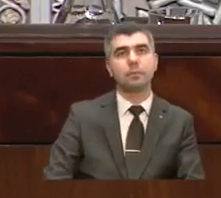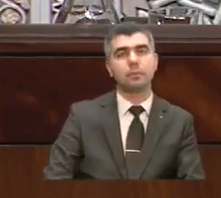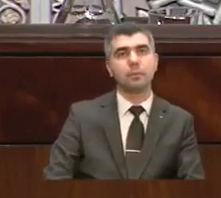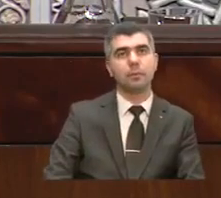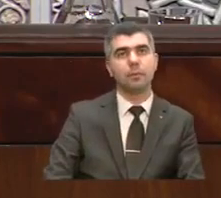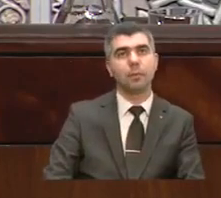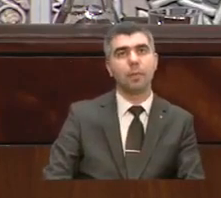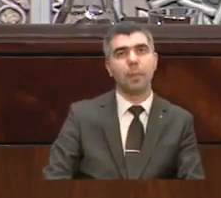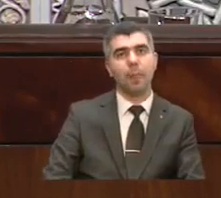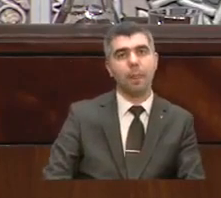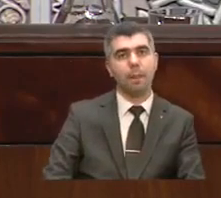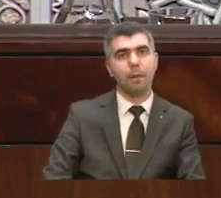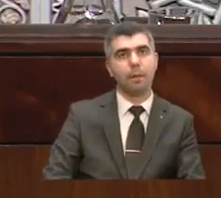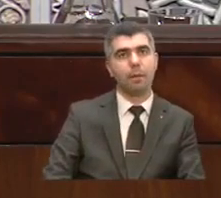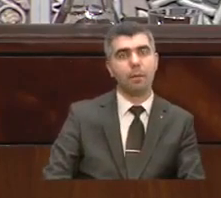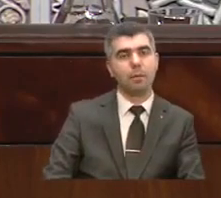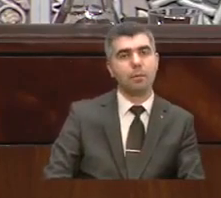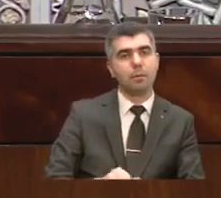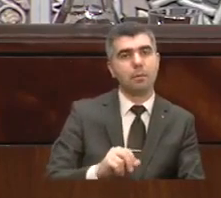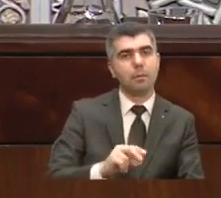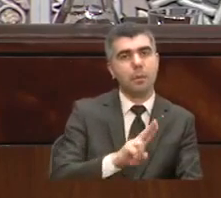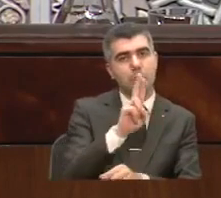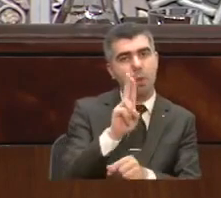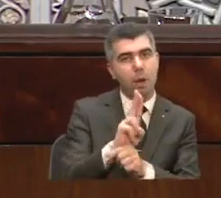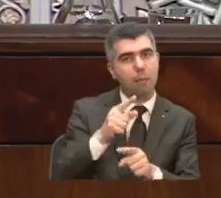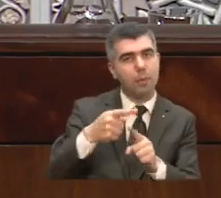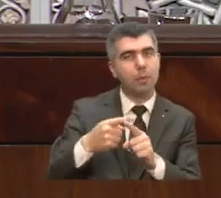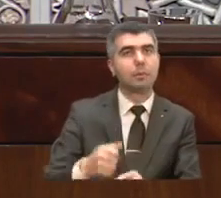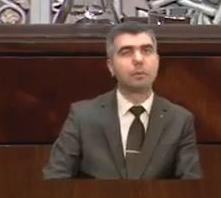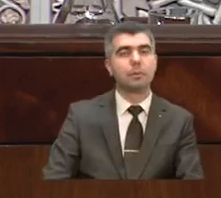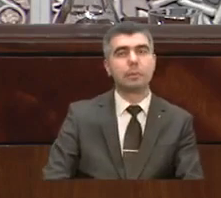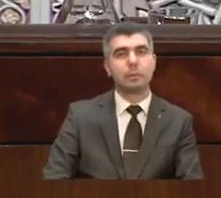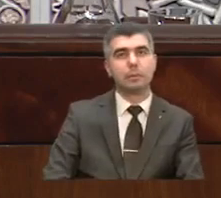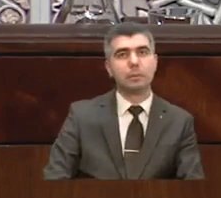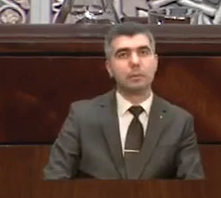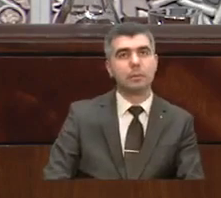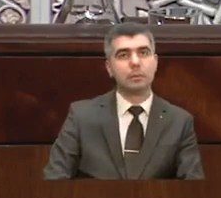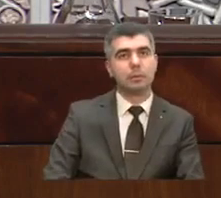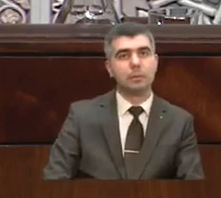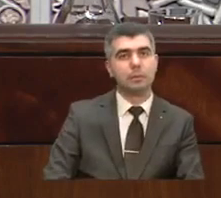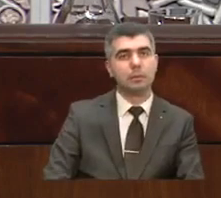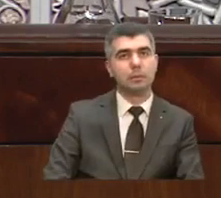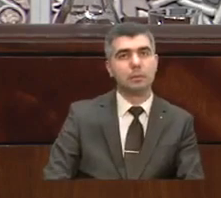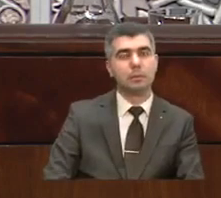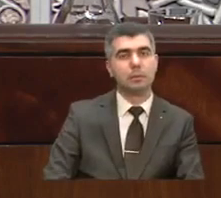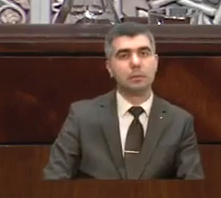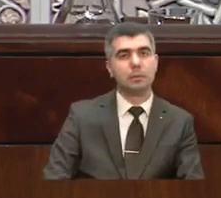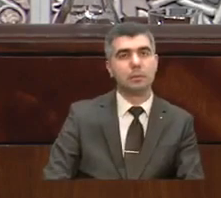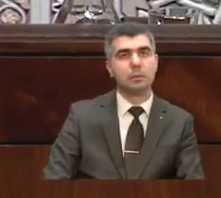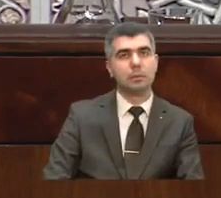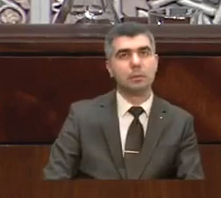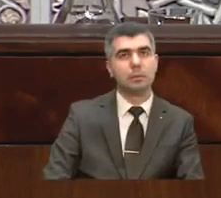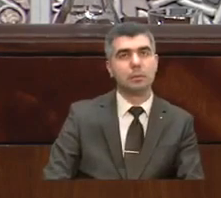سيده النائبه من فريق التجمع الدستوري، تفضل السيده النائبه.